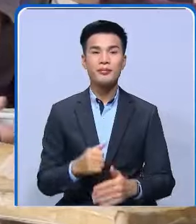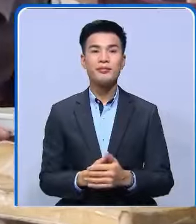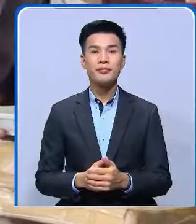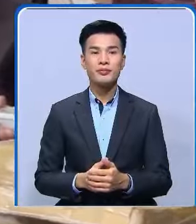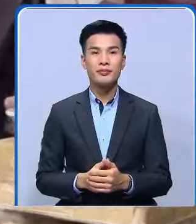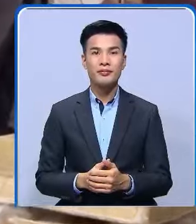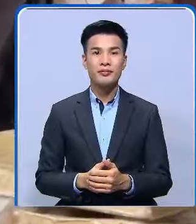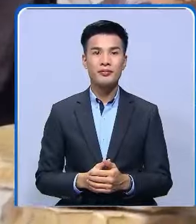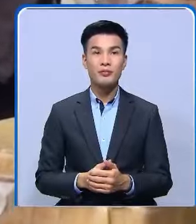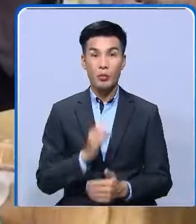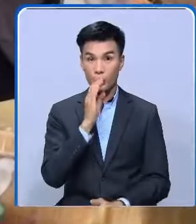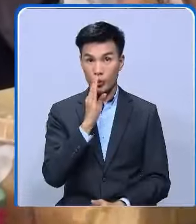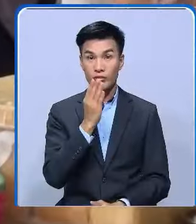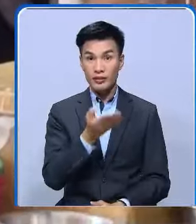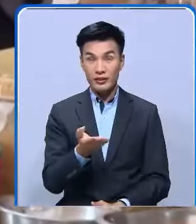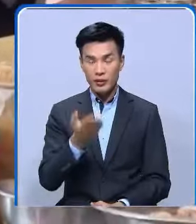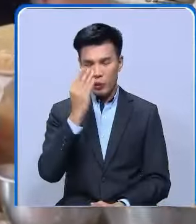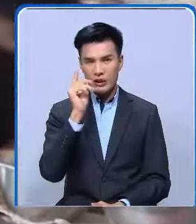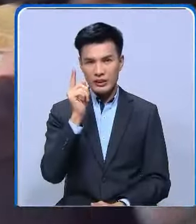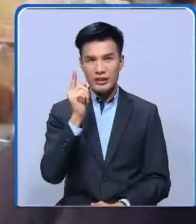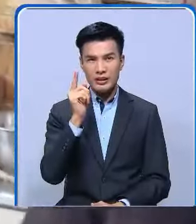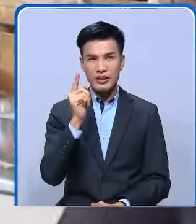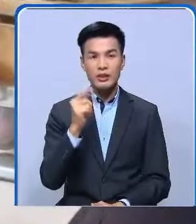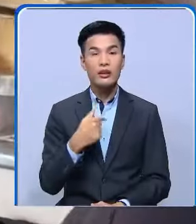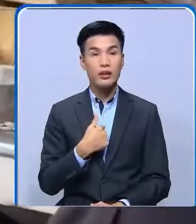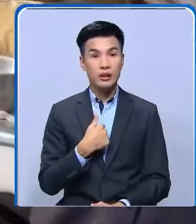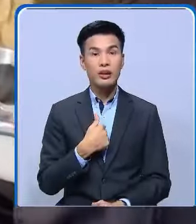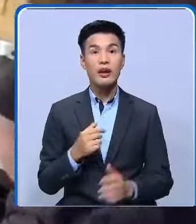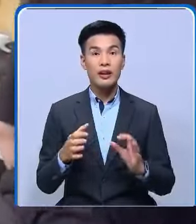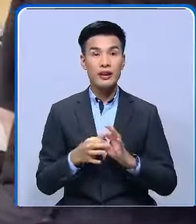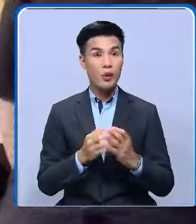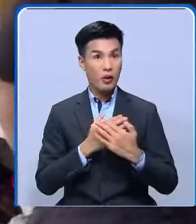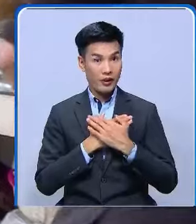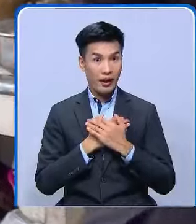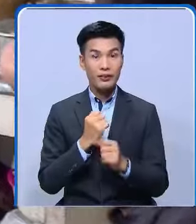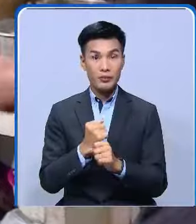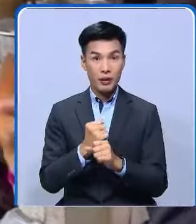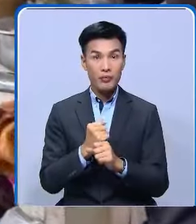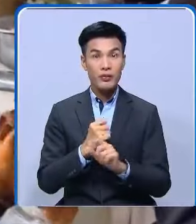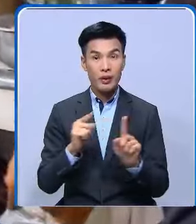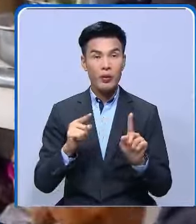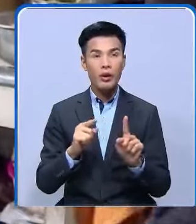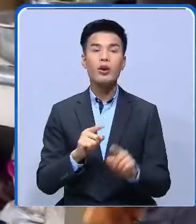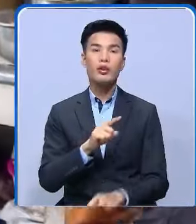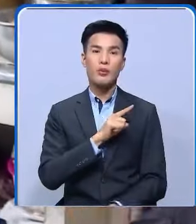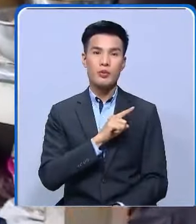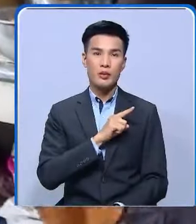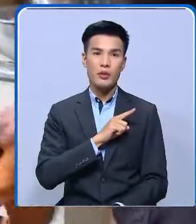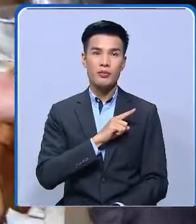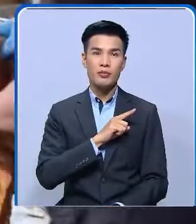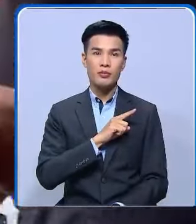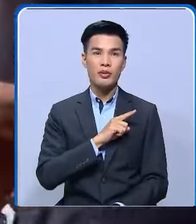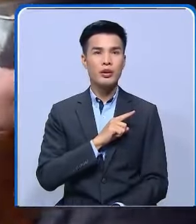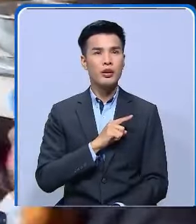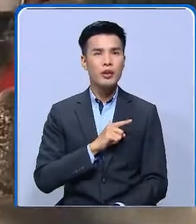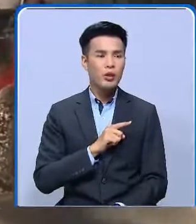นี่ค่ะยืนยันจากปากแล้วนะคะเพราะว่าจริงๆแล้วเนี่ยไม่ใช่แค่เรื่องของความรักในการทำอาหารแต่เป็นความรับผิดชอบด้วยถูกไหมคะบอกว่าก็ไปดิ